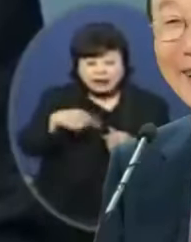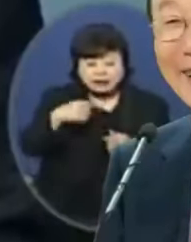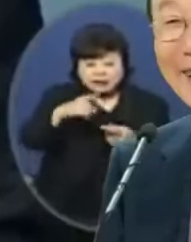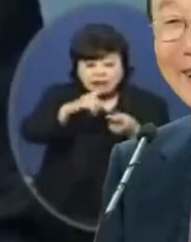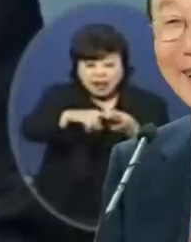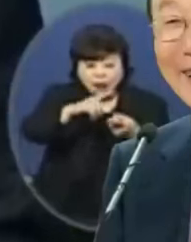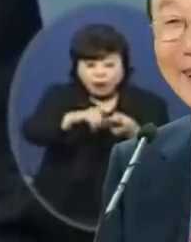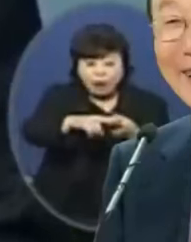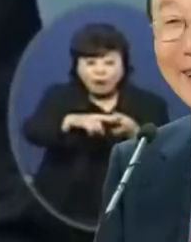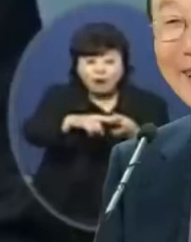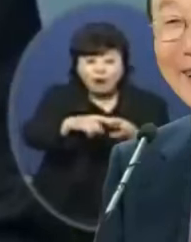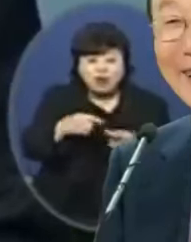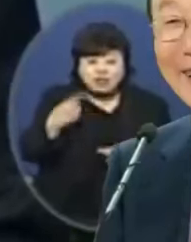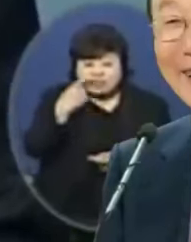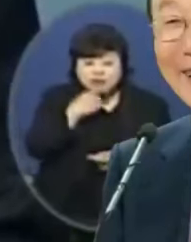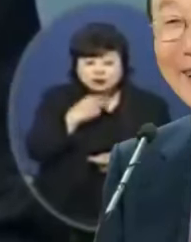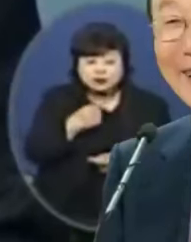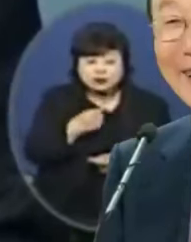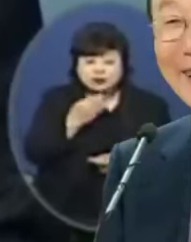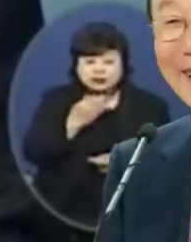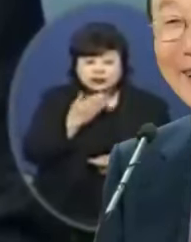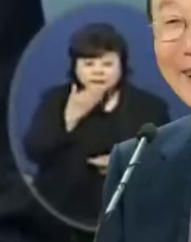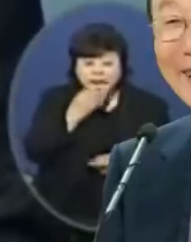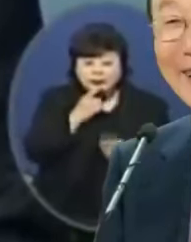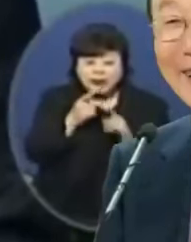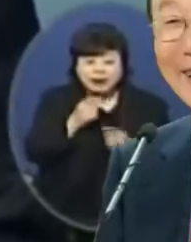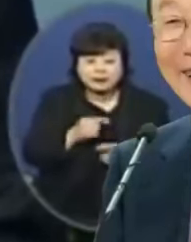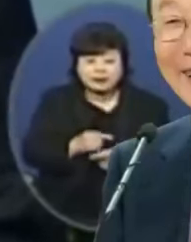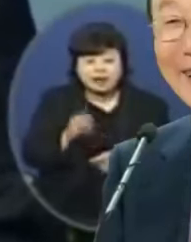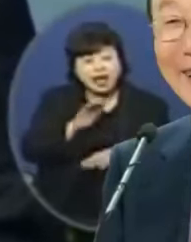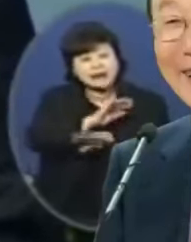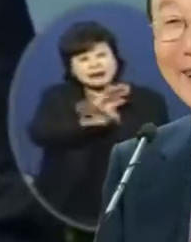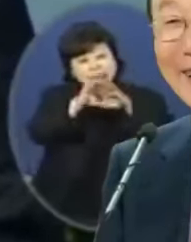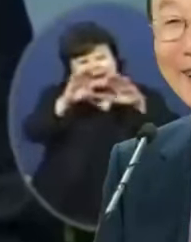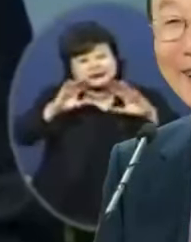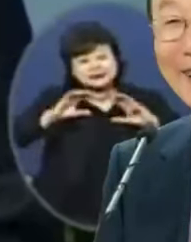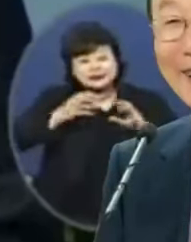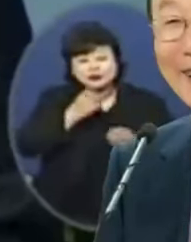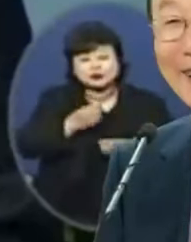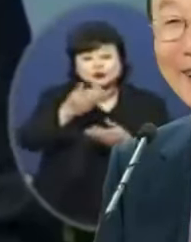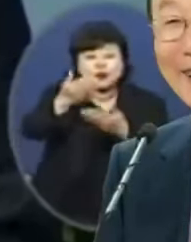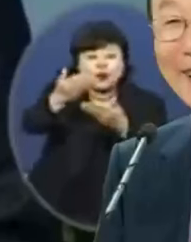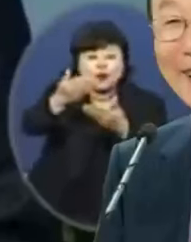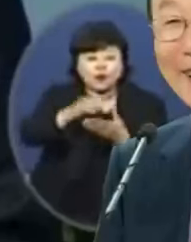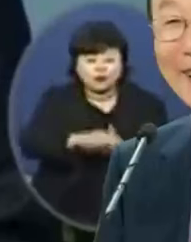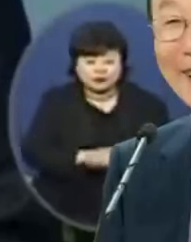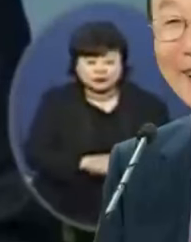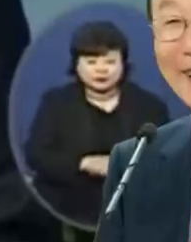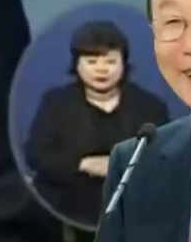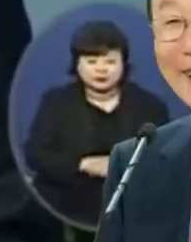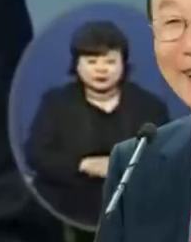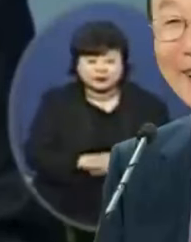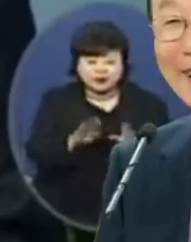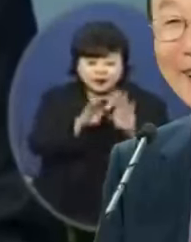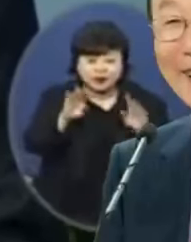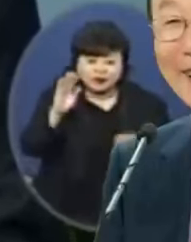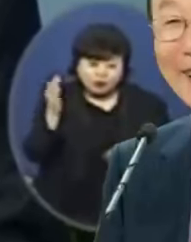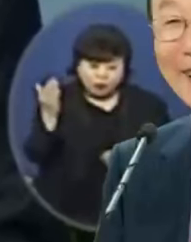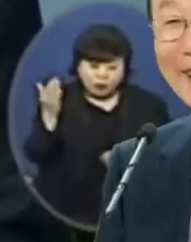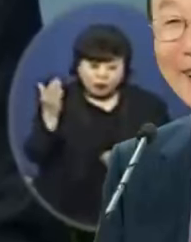대로 입술의 긍정적인 말은 하늘의 축복을 열어놓을 수도